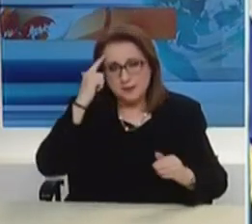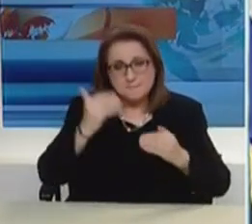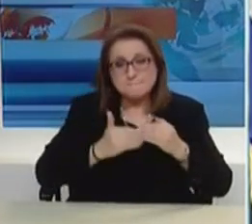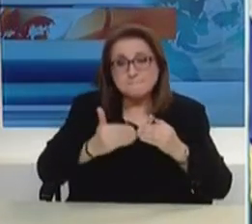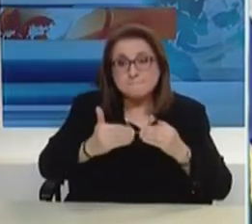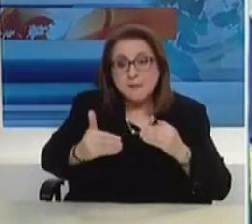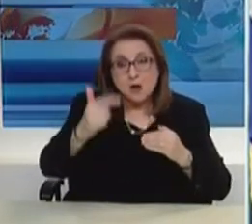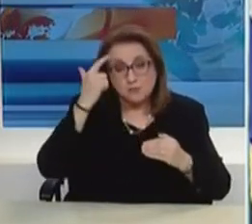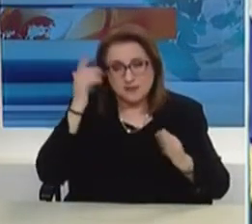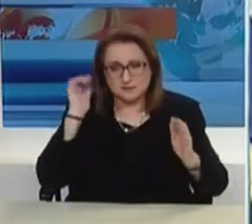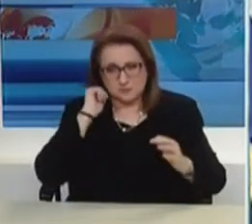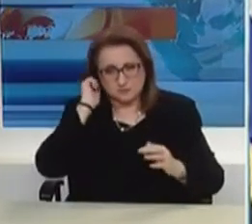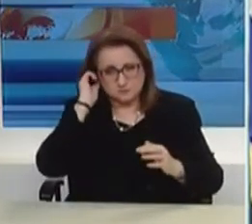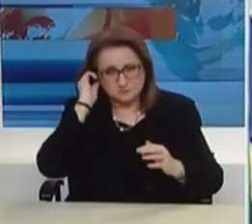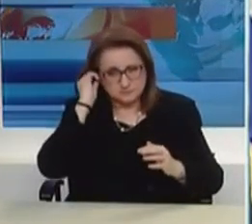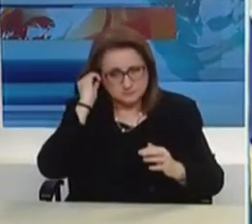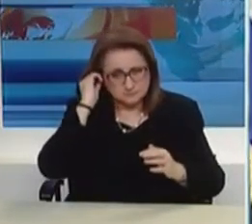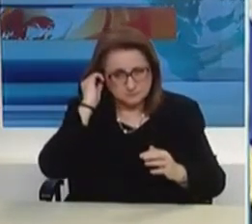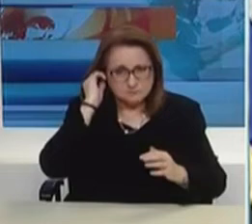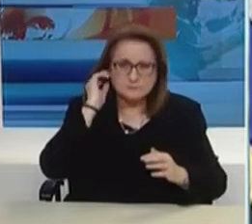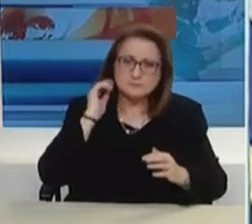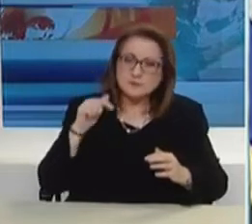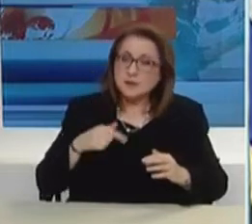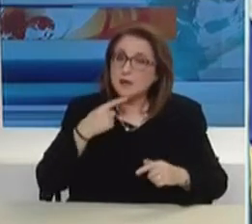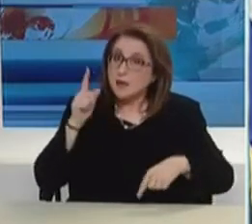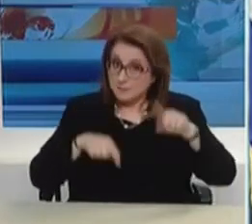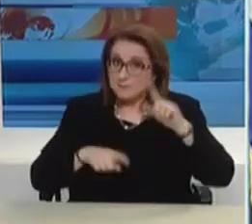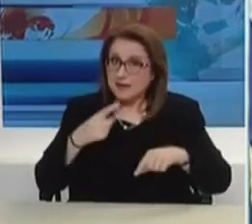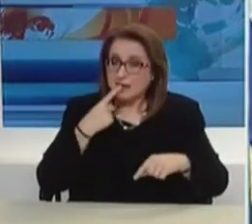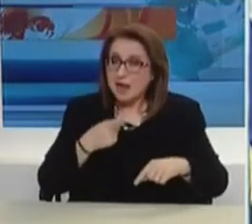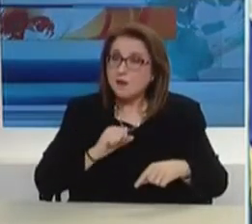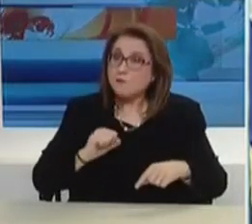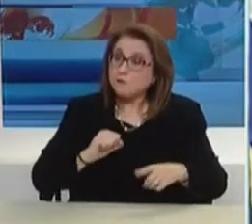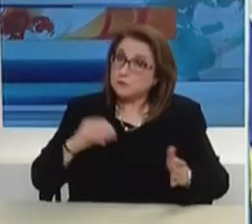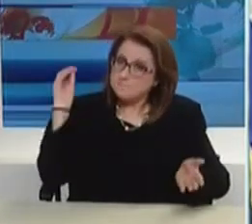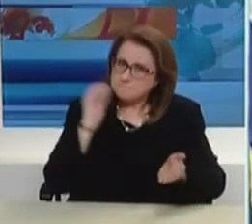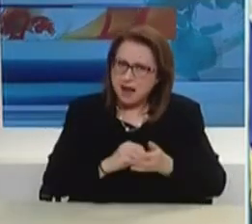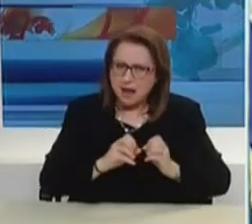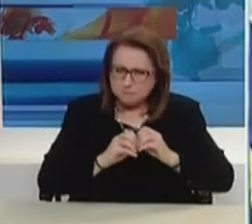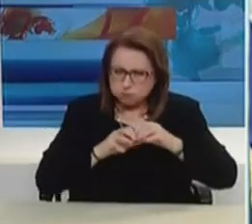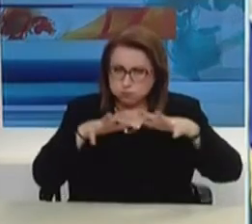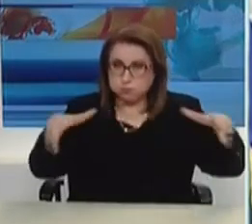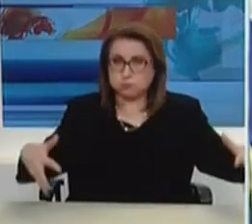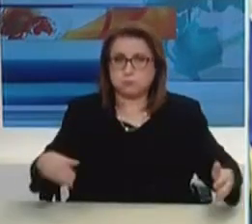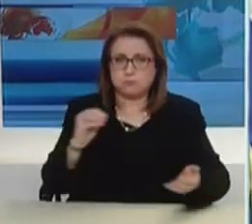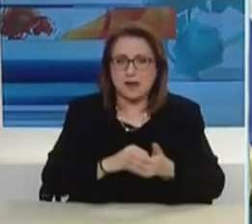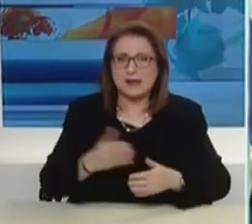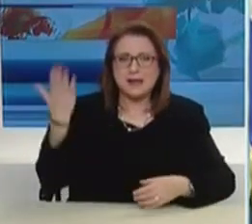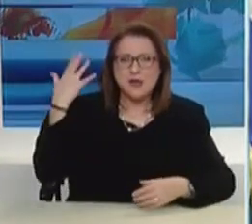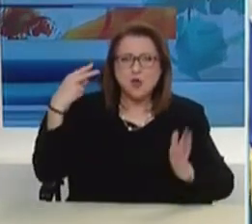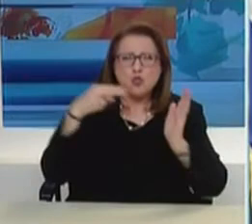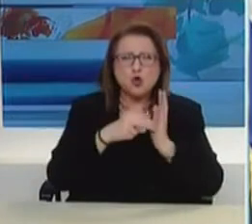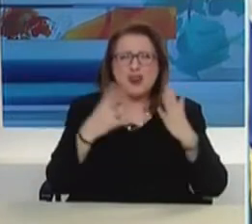είναι ακριβώς αυτός ο λόγος για τον οποίο μιλάνε μερικοί και για δεύτερο κύμα της επιδημίας. Το 2009, στην